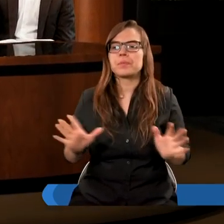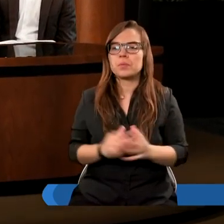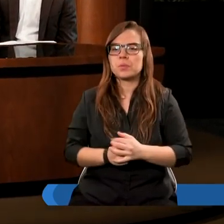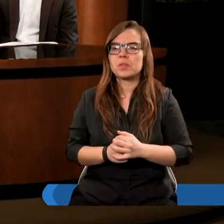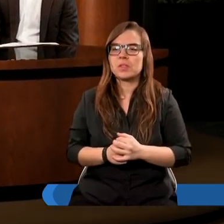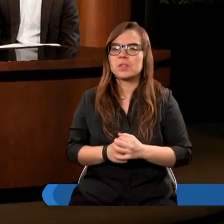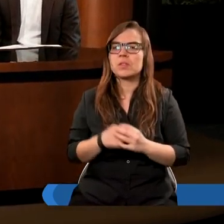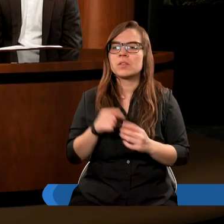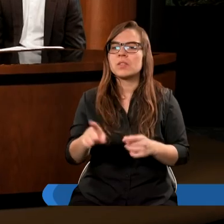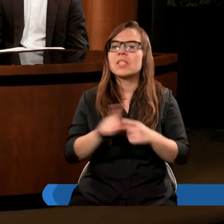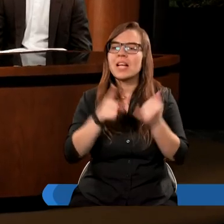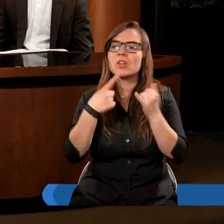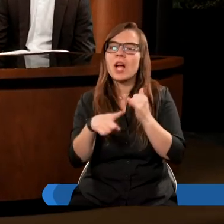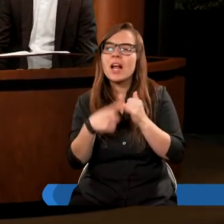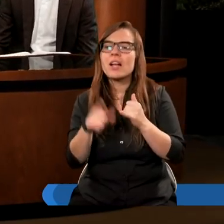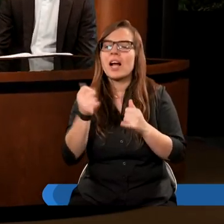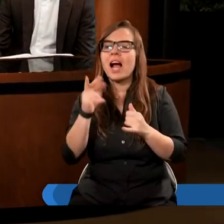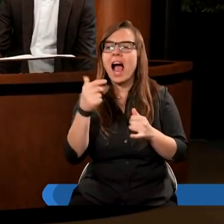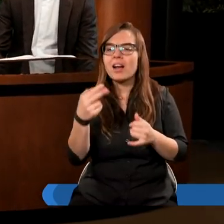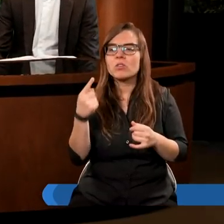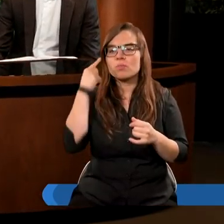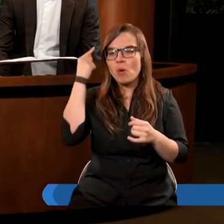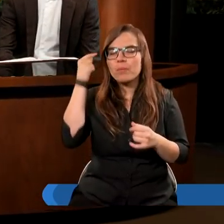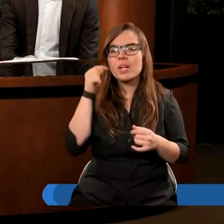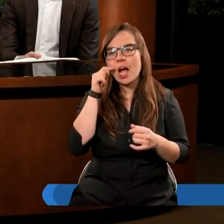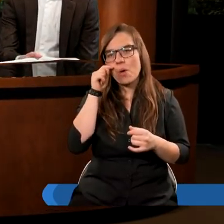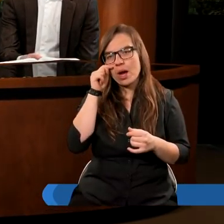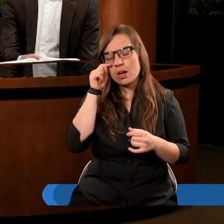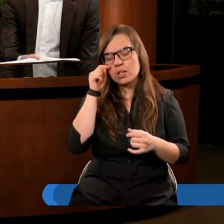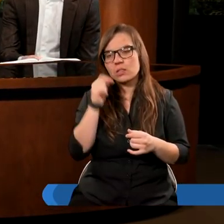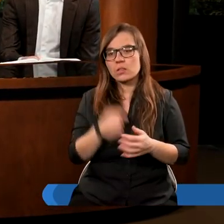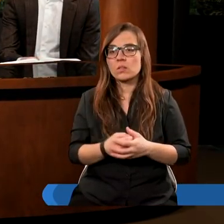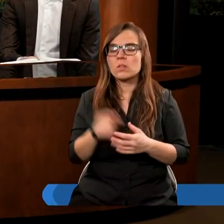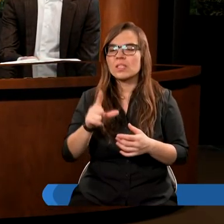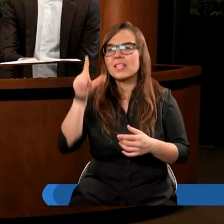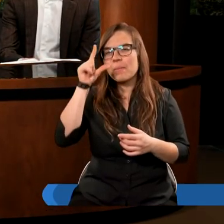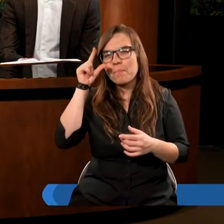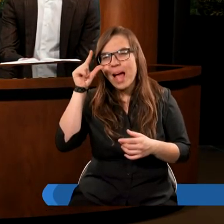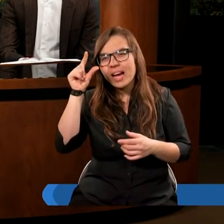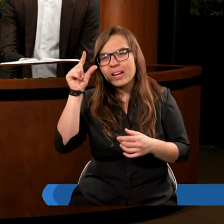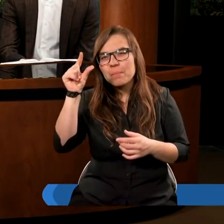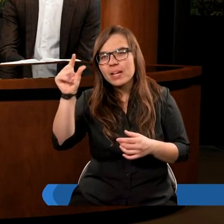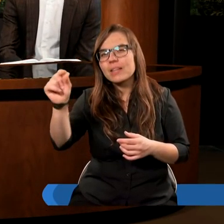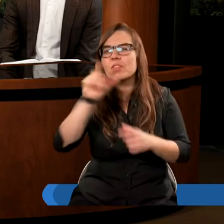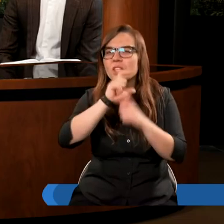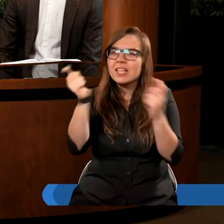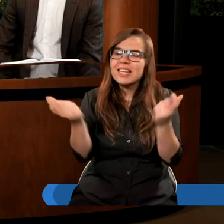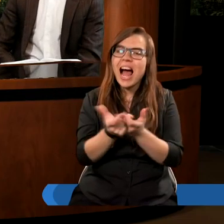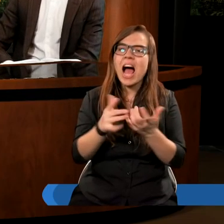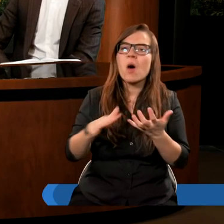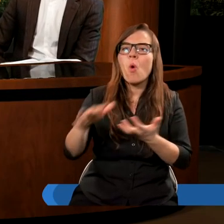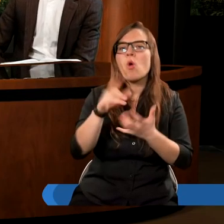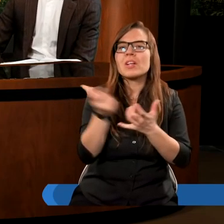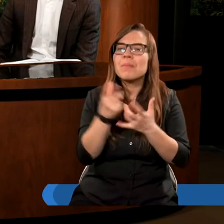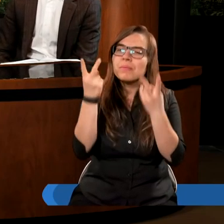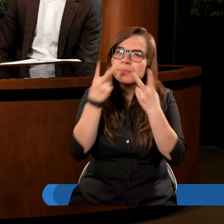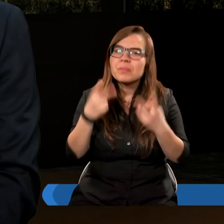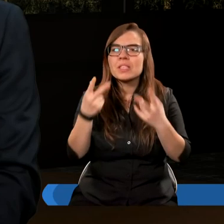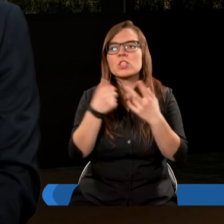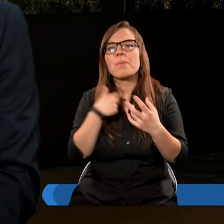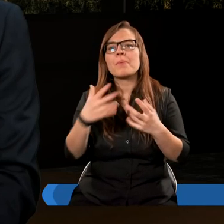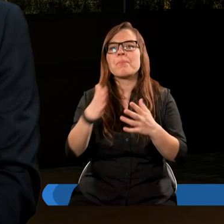uwagę na takie elementy, to co Karolina wspomniała, żeby spojrzeć z perspektywy całości. To oczywiście wtedy już jest inny